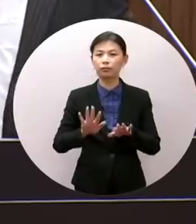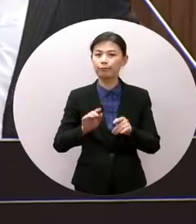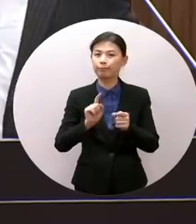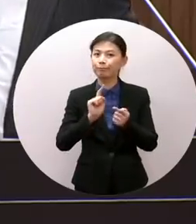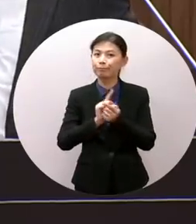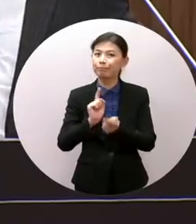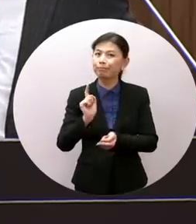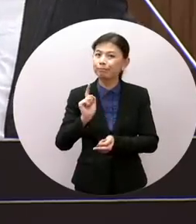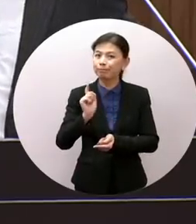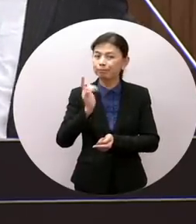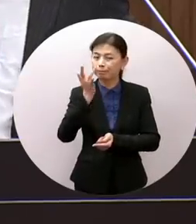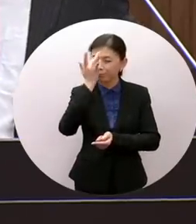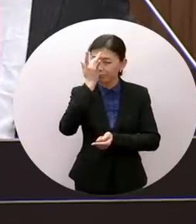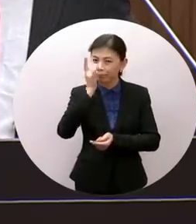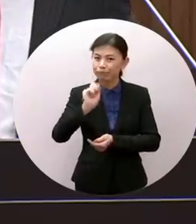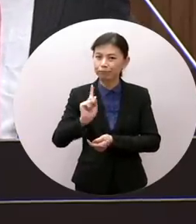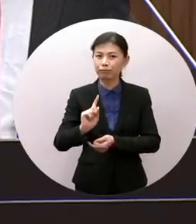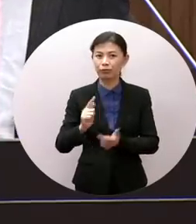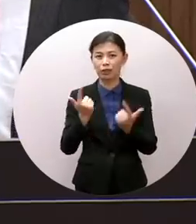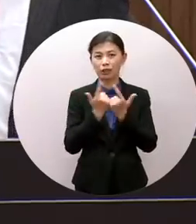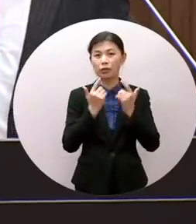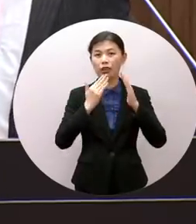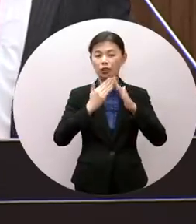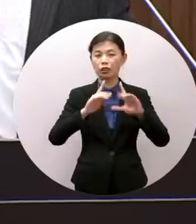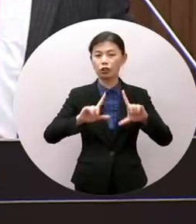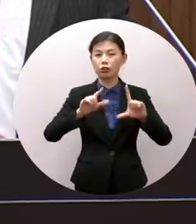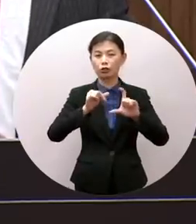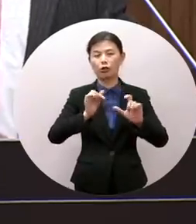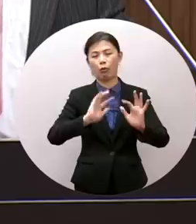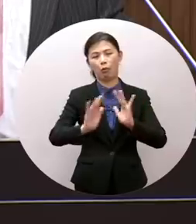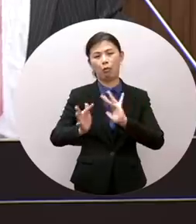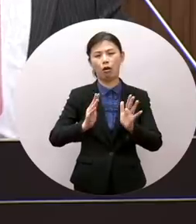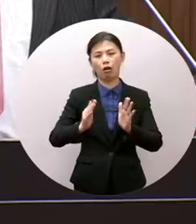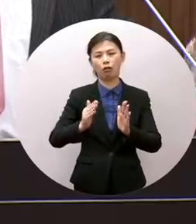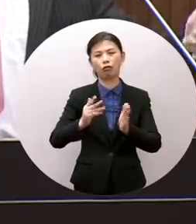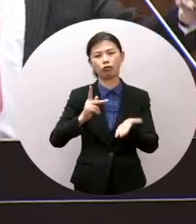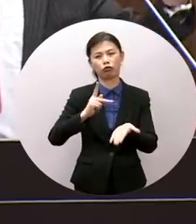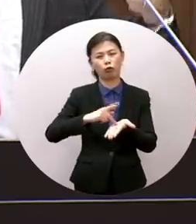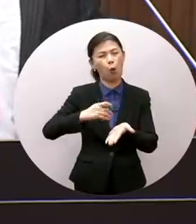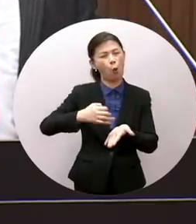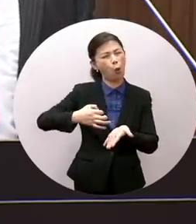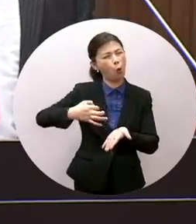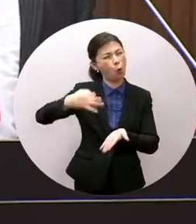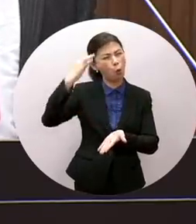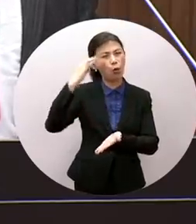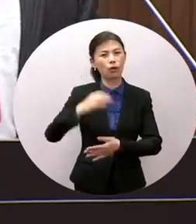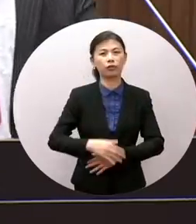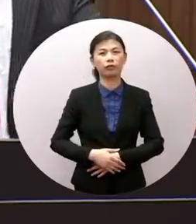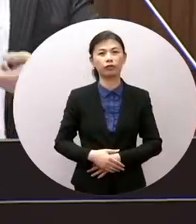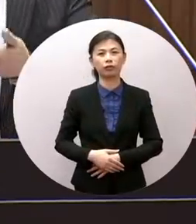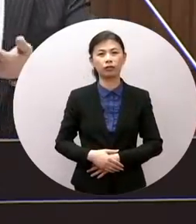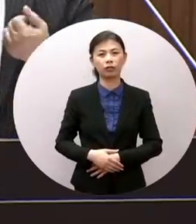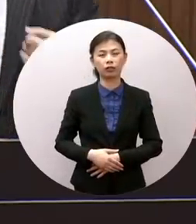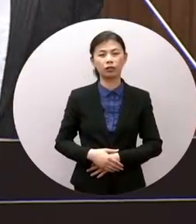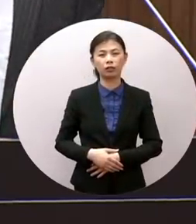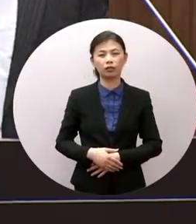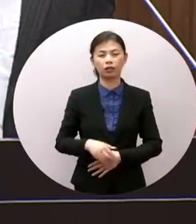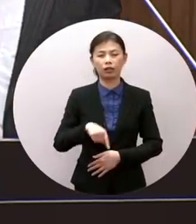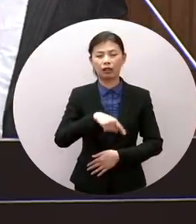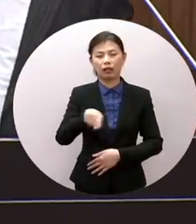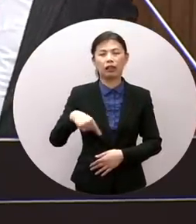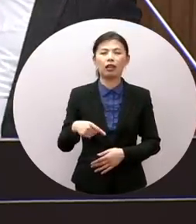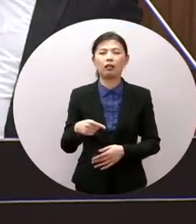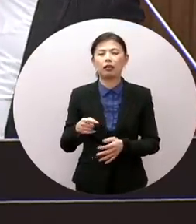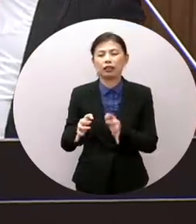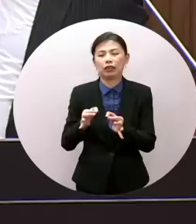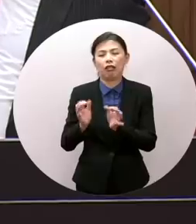的最繁华的台北市东区，现在都是这个问题，租金太高，租金太高，房客都负担不